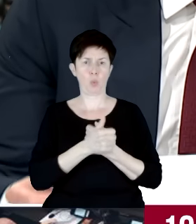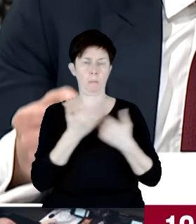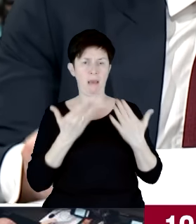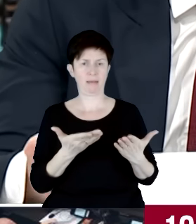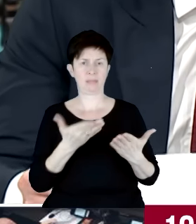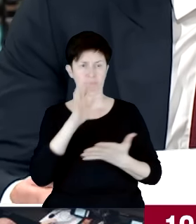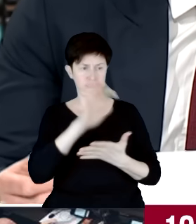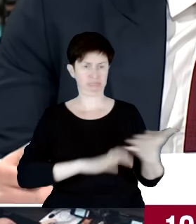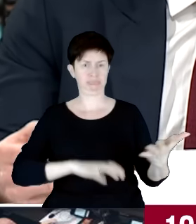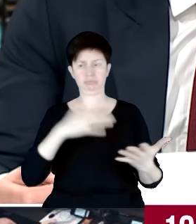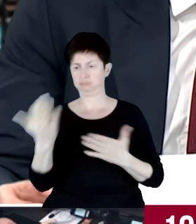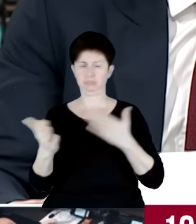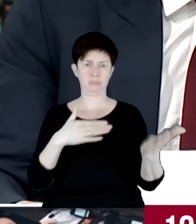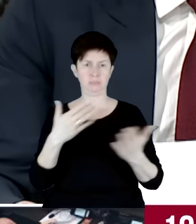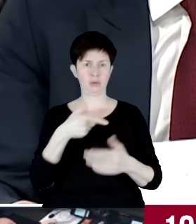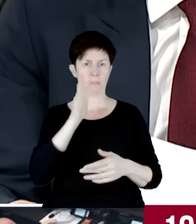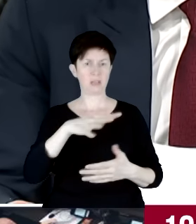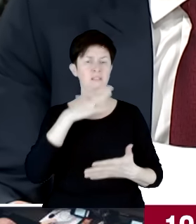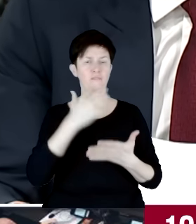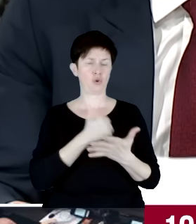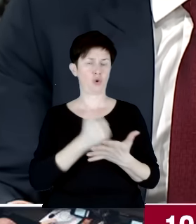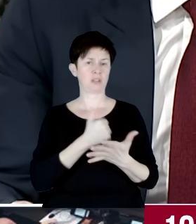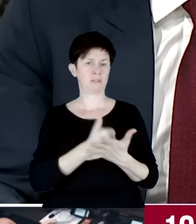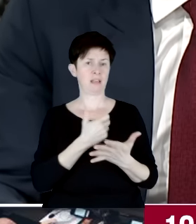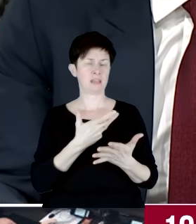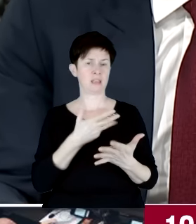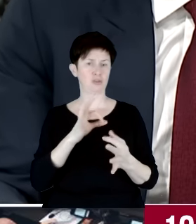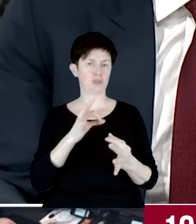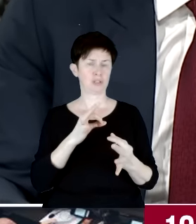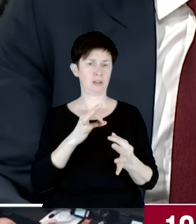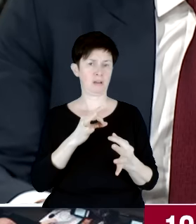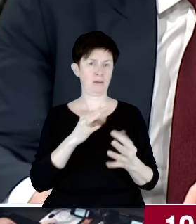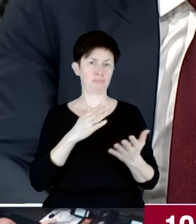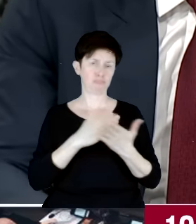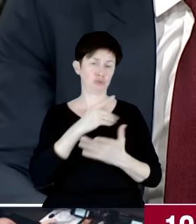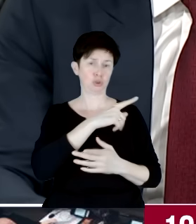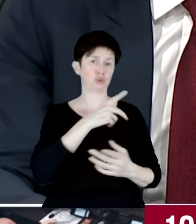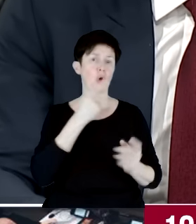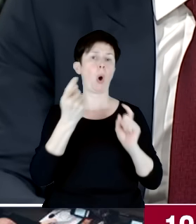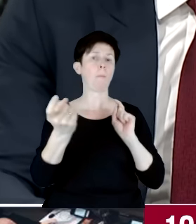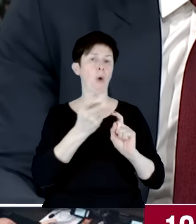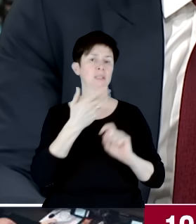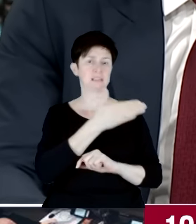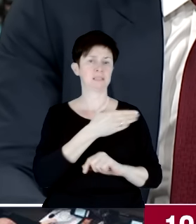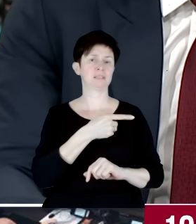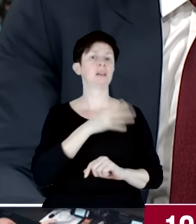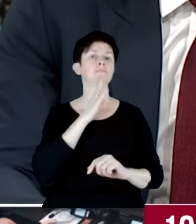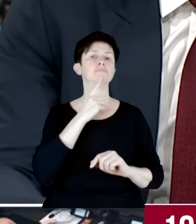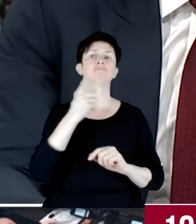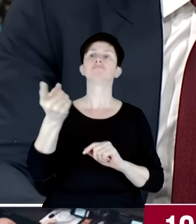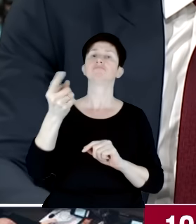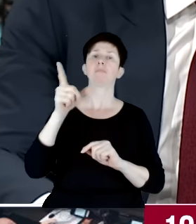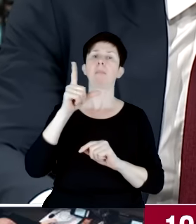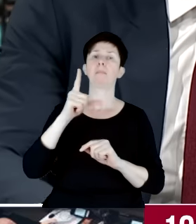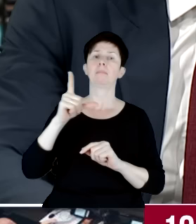który będzie wykorzystywany i chyba powinien być wykorzystywany dzisiaj przez opozycję do tego, żeby właśnie rozliczać przede wszystkim Platformę